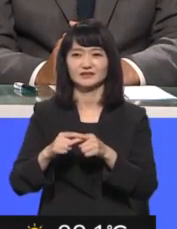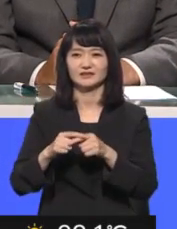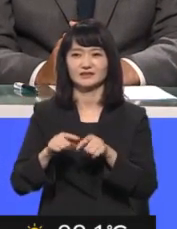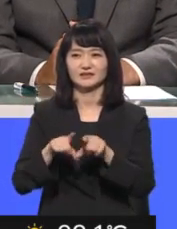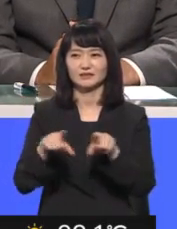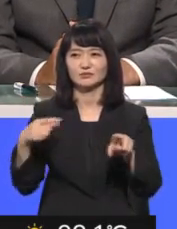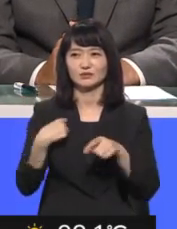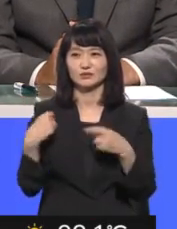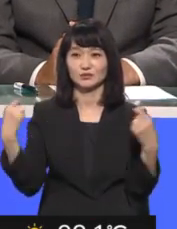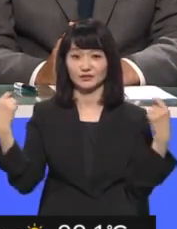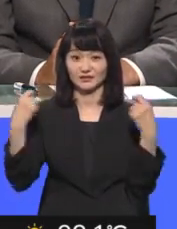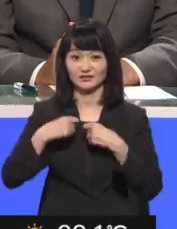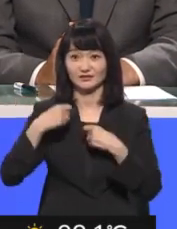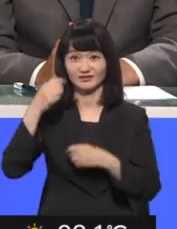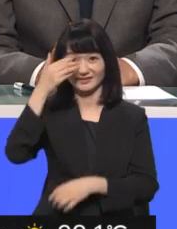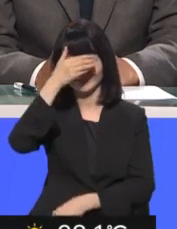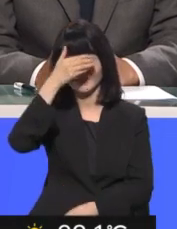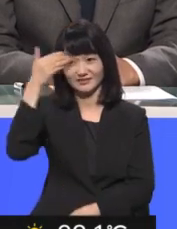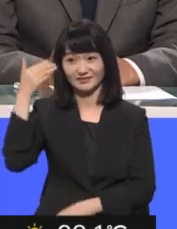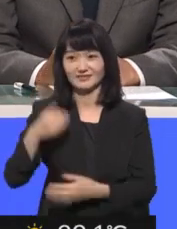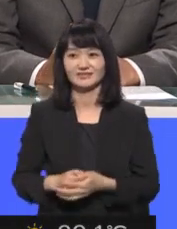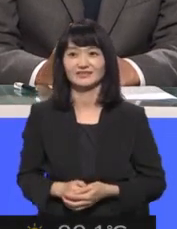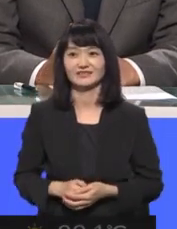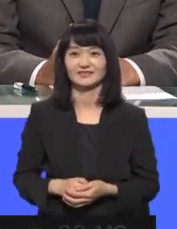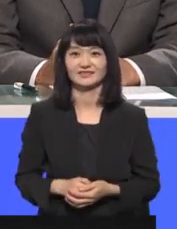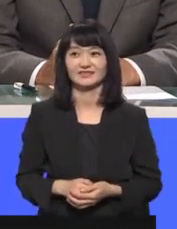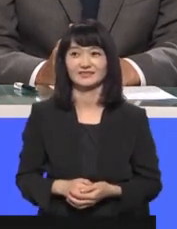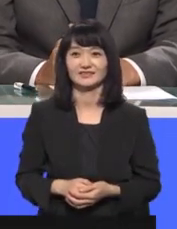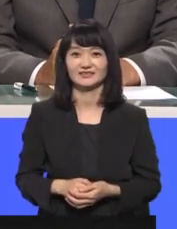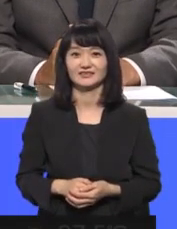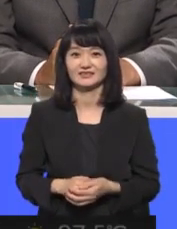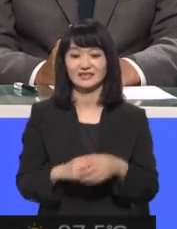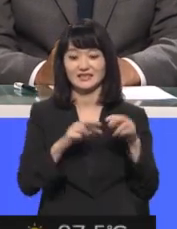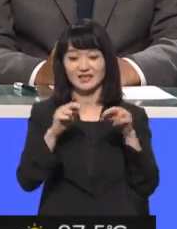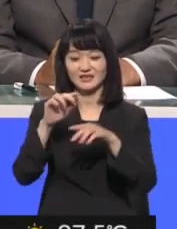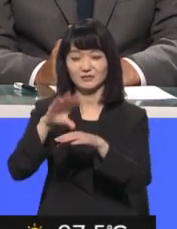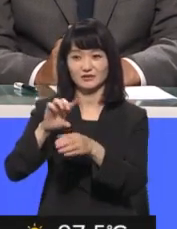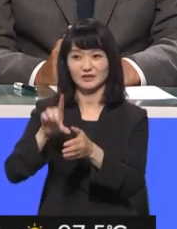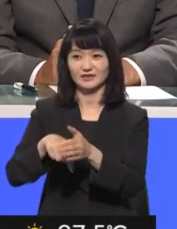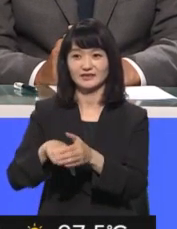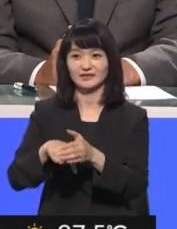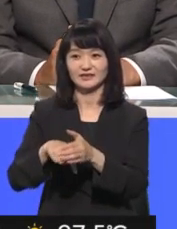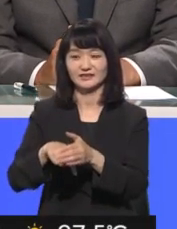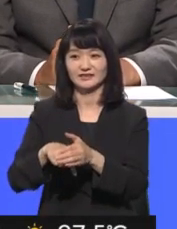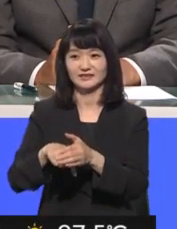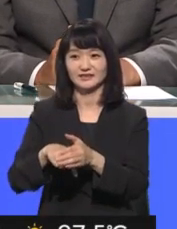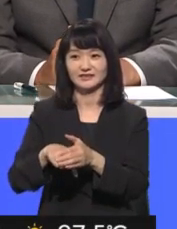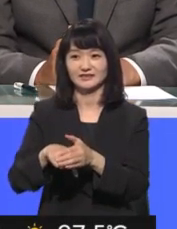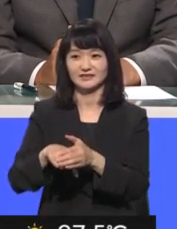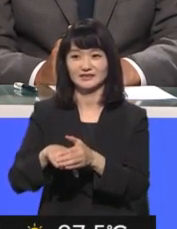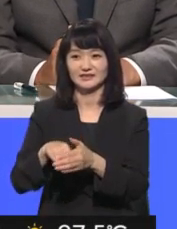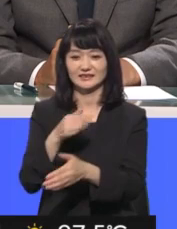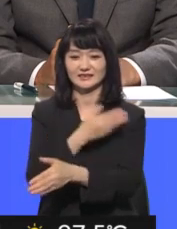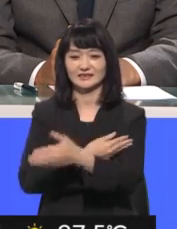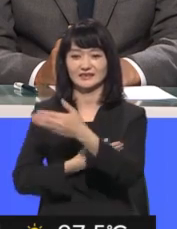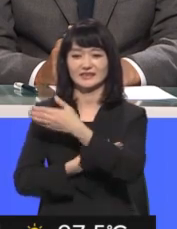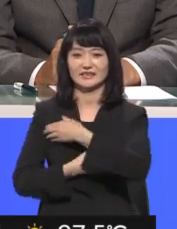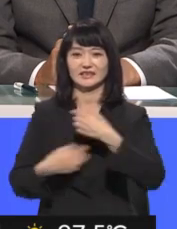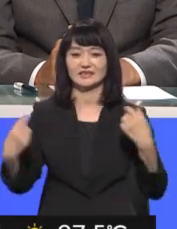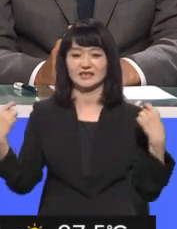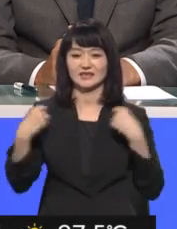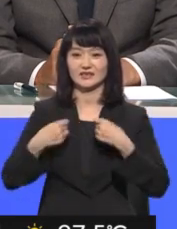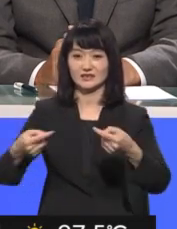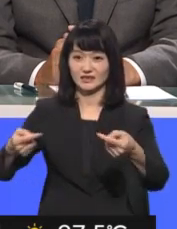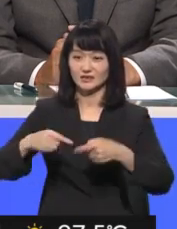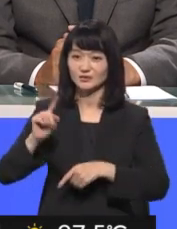그 관복이에요 이게? 썰전은 사복 입고 하면 안 되나요? 라는 뭐예요? 의견을 주셨습니다. 아, 제가 티셔츠를 입고 나가는 방송이 하나 있고요.